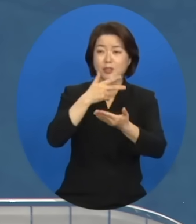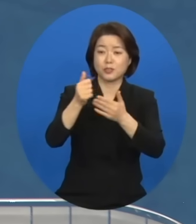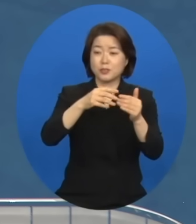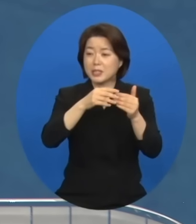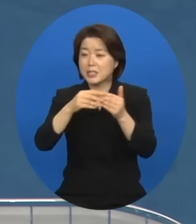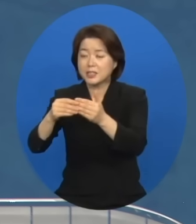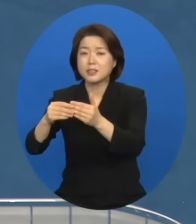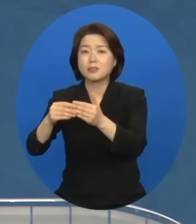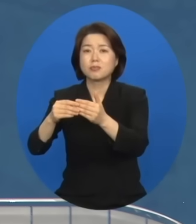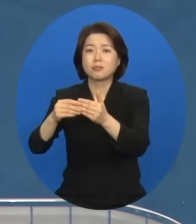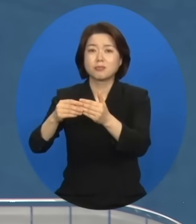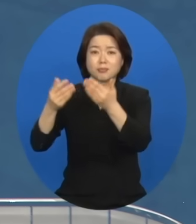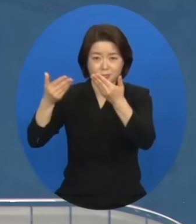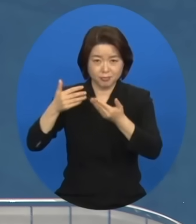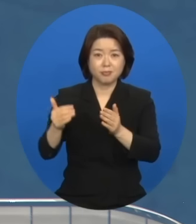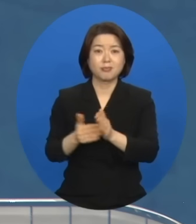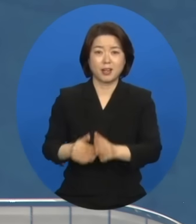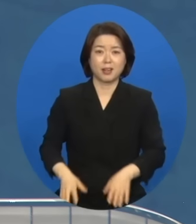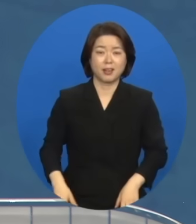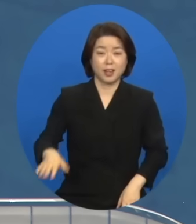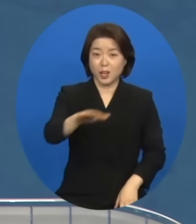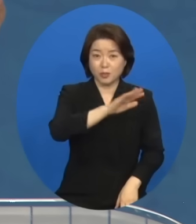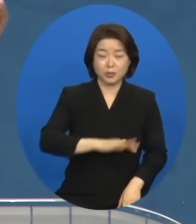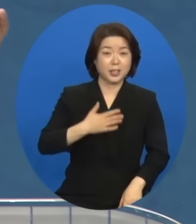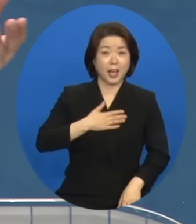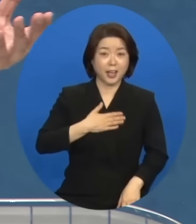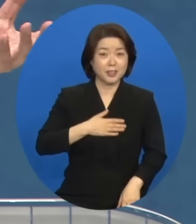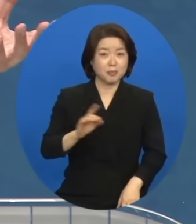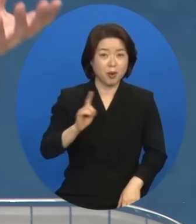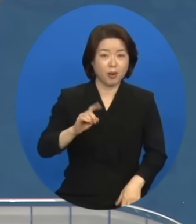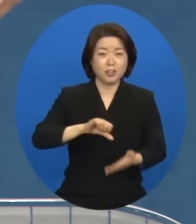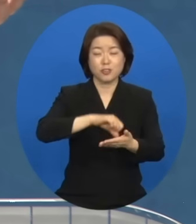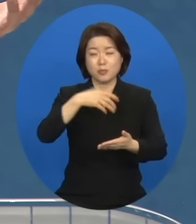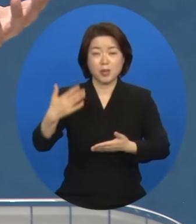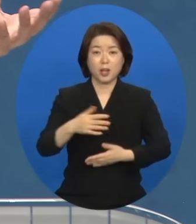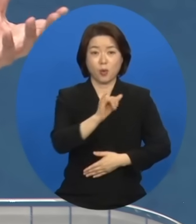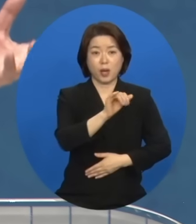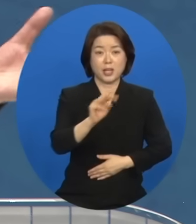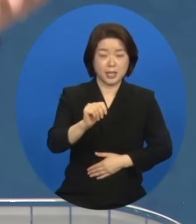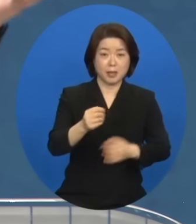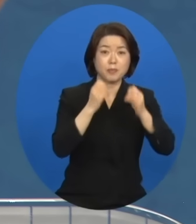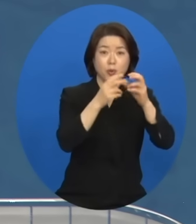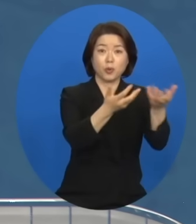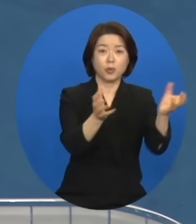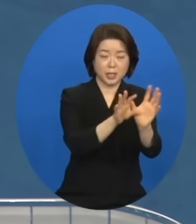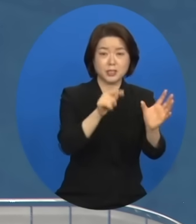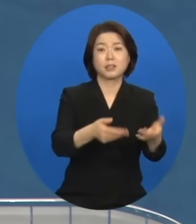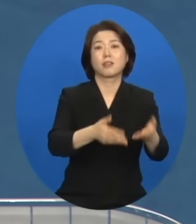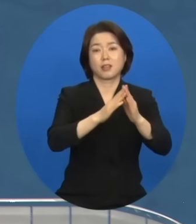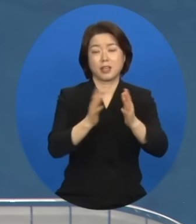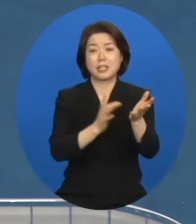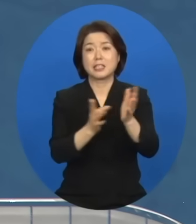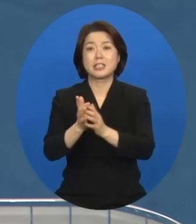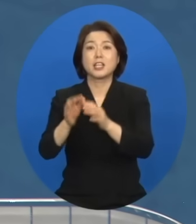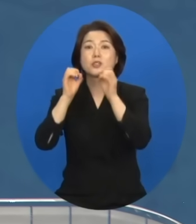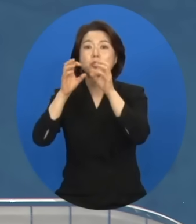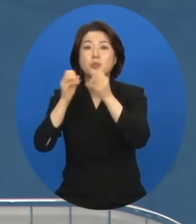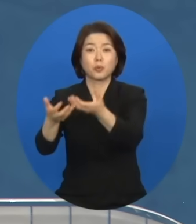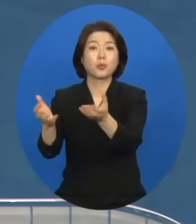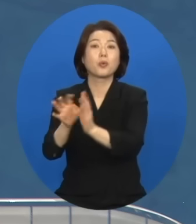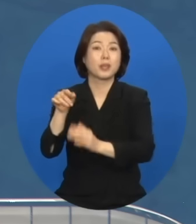이끄심을 받게 됩니다. 우리가 알고 있는 YM이라는 선교단체가 그렇게 세워지게 된 거예요.